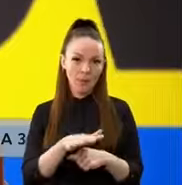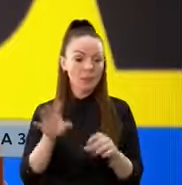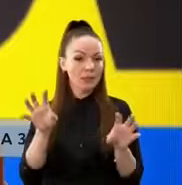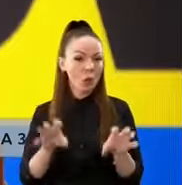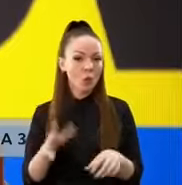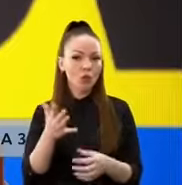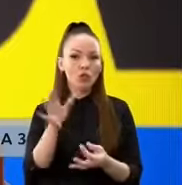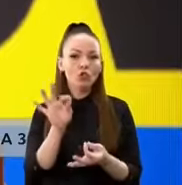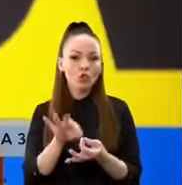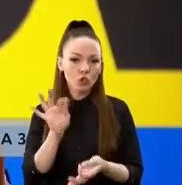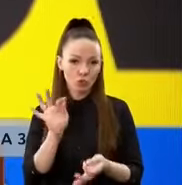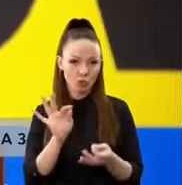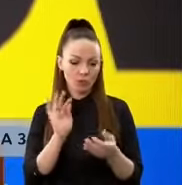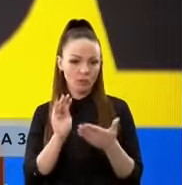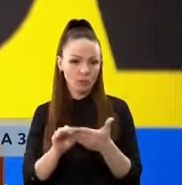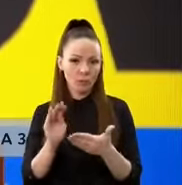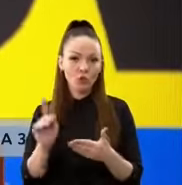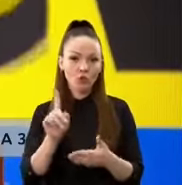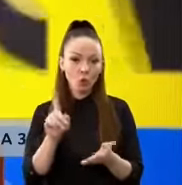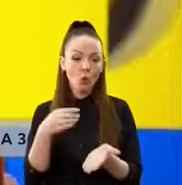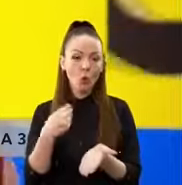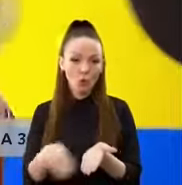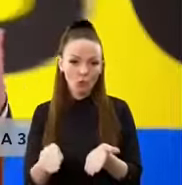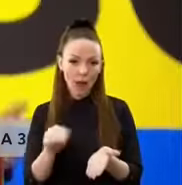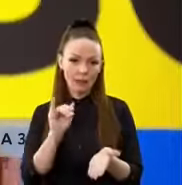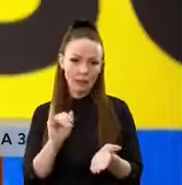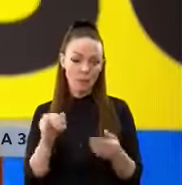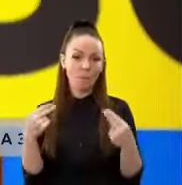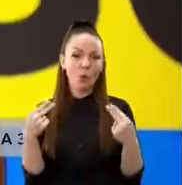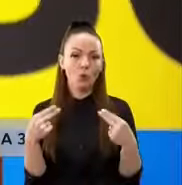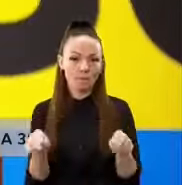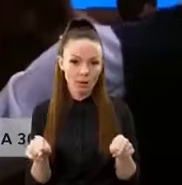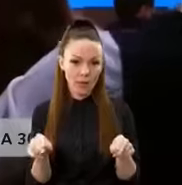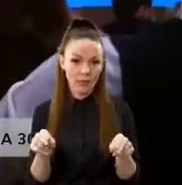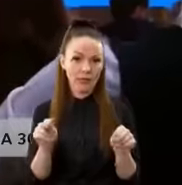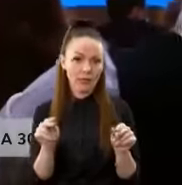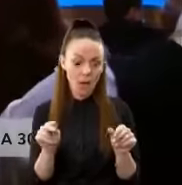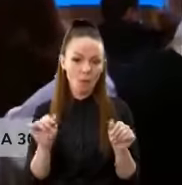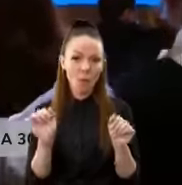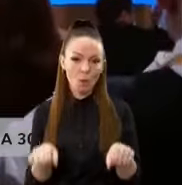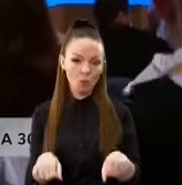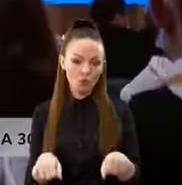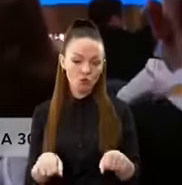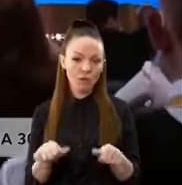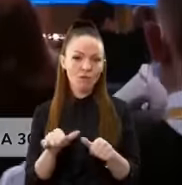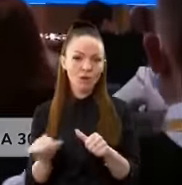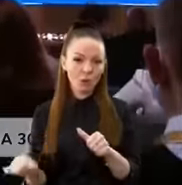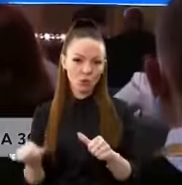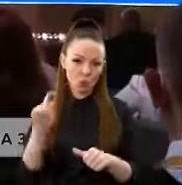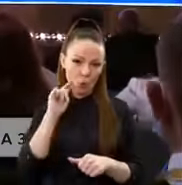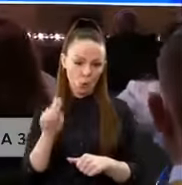чітко закріплює, що купувати та продавати землю можуть виключно